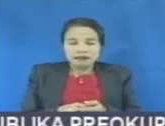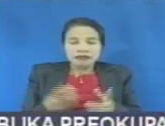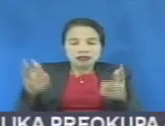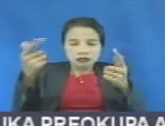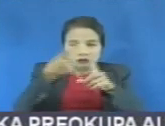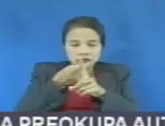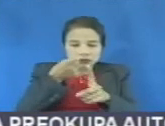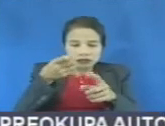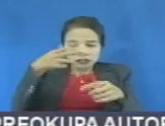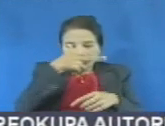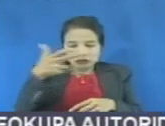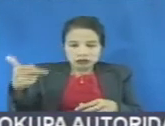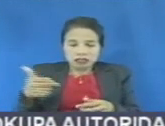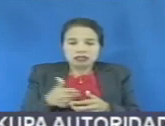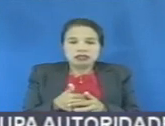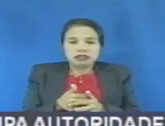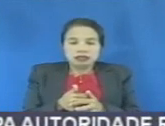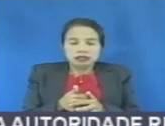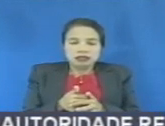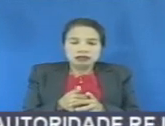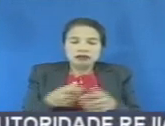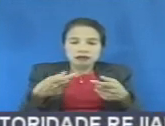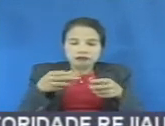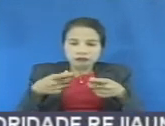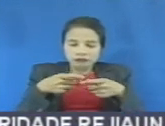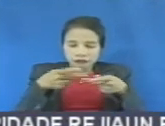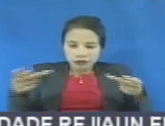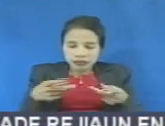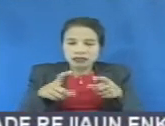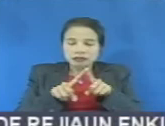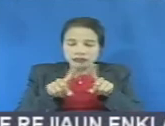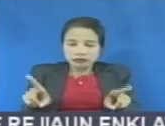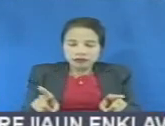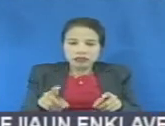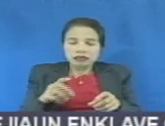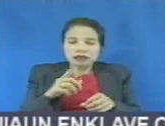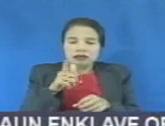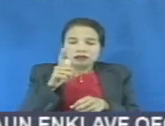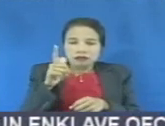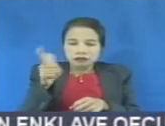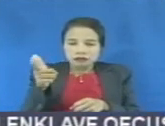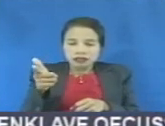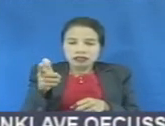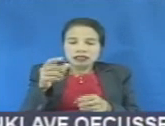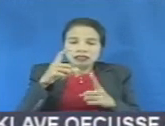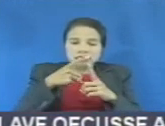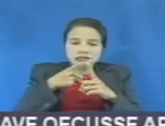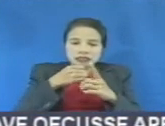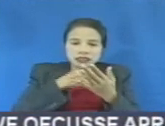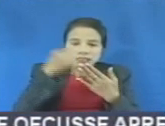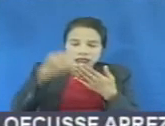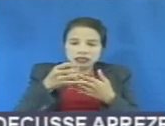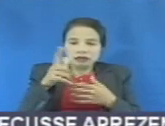husi Indonesia, husi provinsia nebe malahanesang i 20 janeiro 2021 tama mai Timor